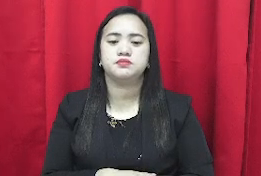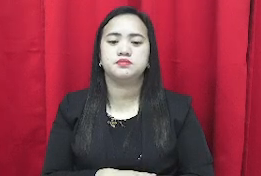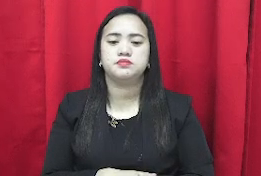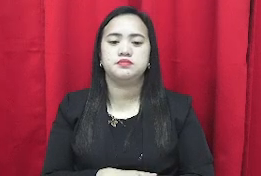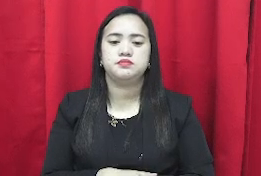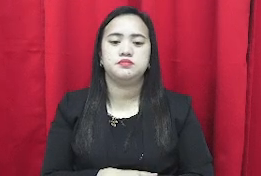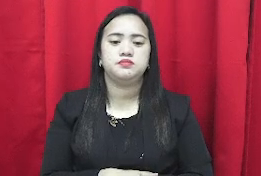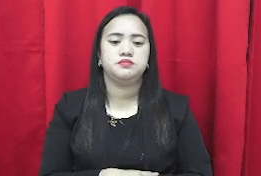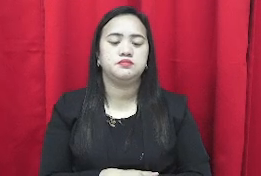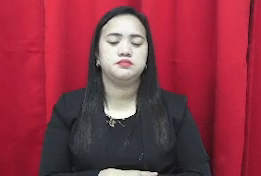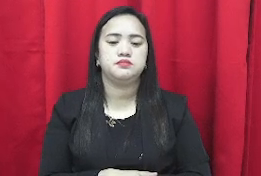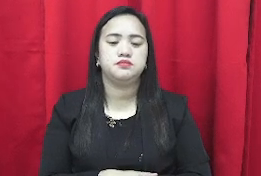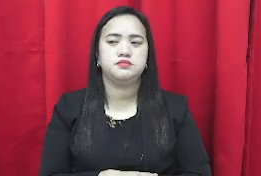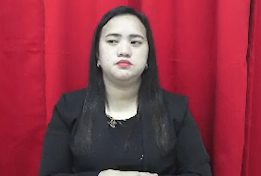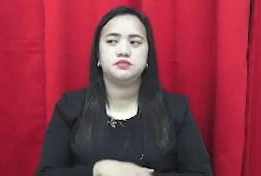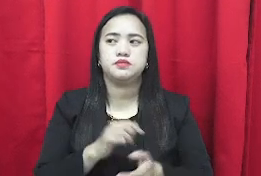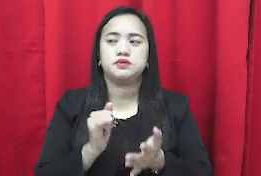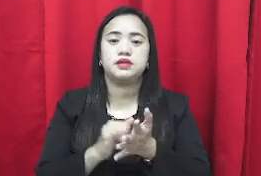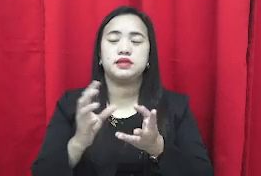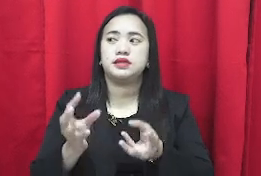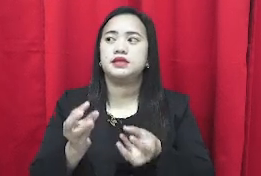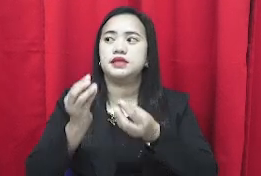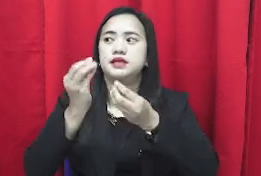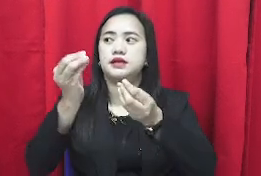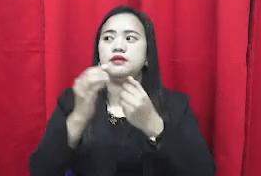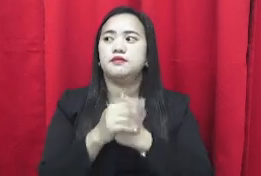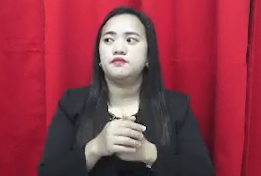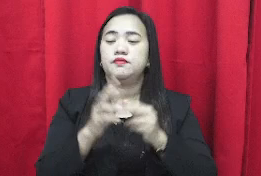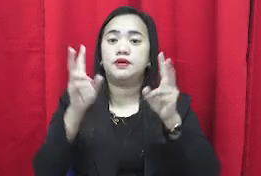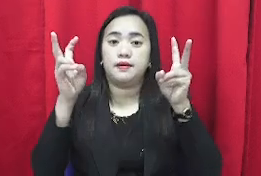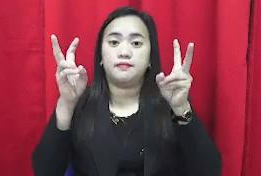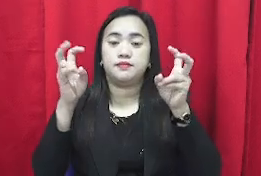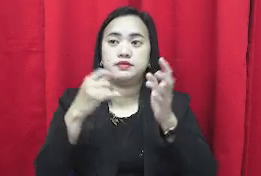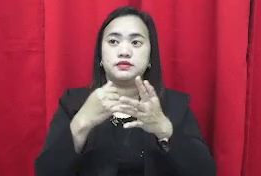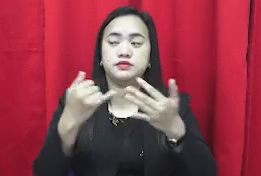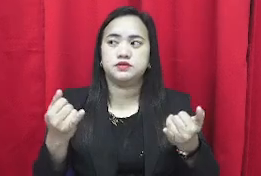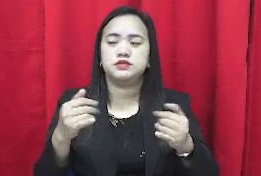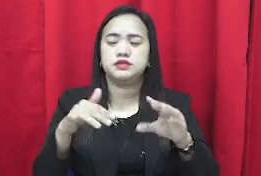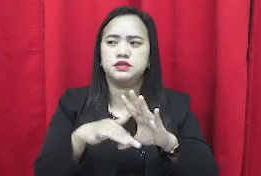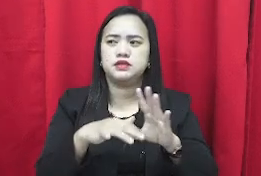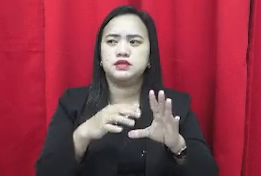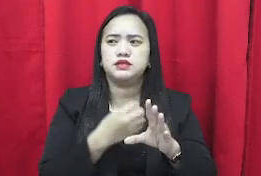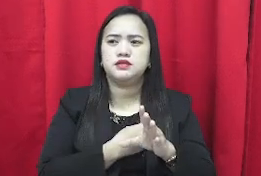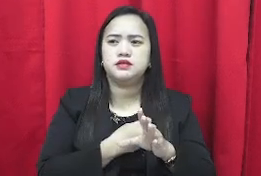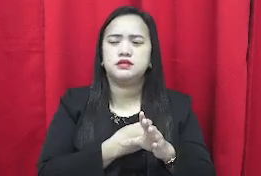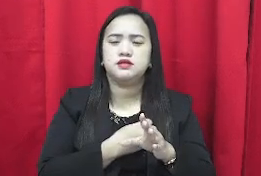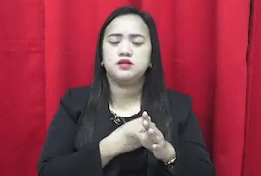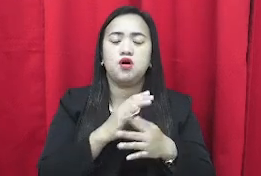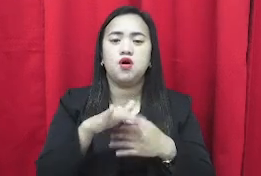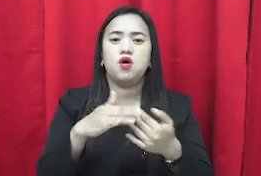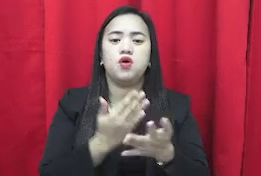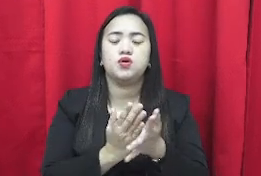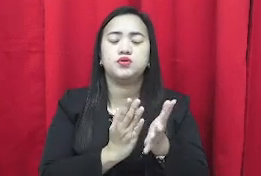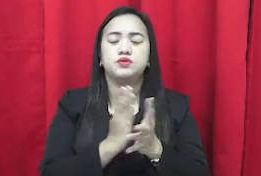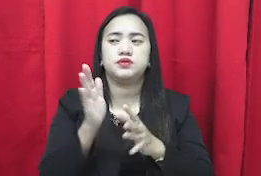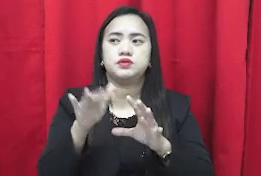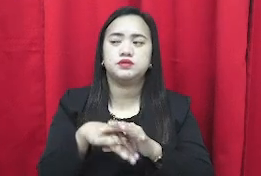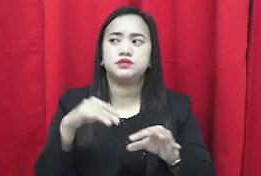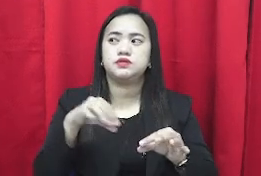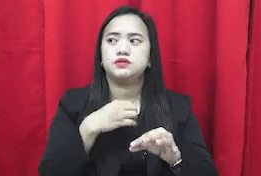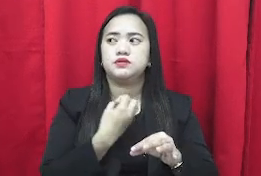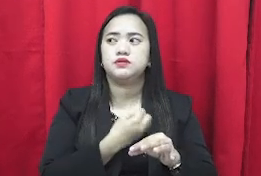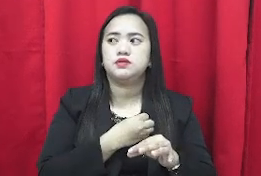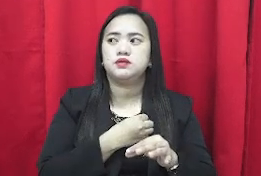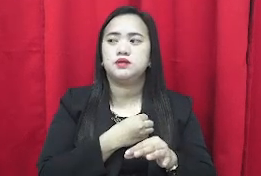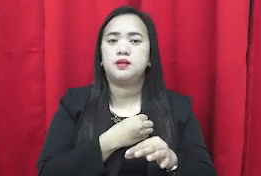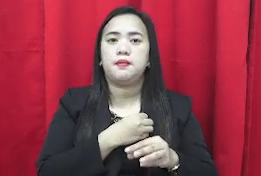ah pagbibigay emphasis ngayon dito sa topic natin kasi all throughout naman ng baligatan sir Rudy sir Noel h naman nawalala ang